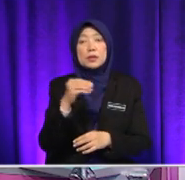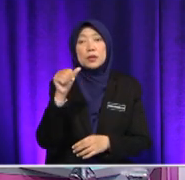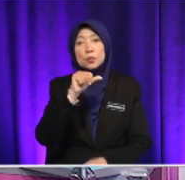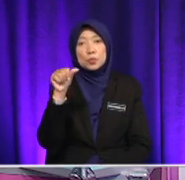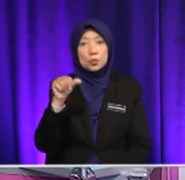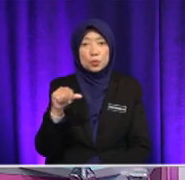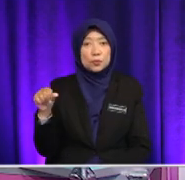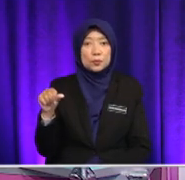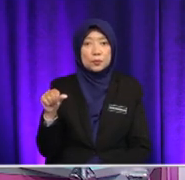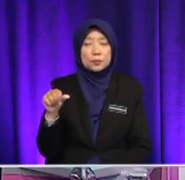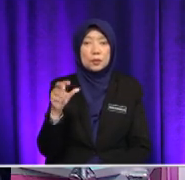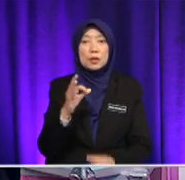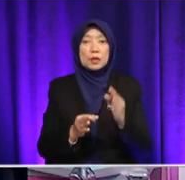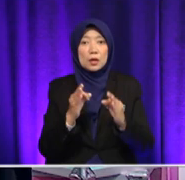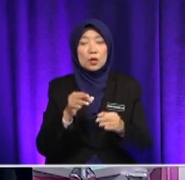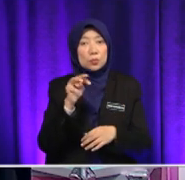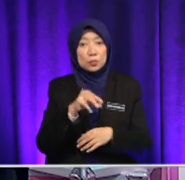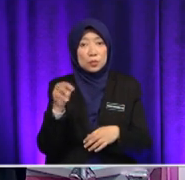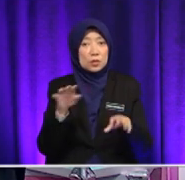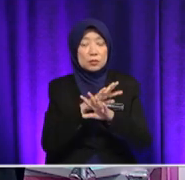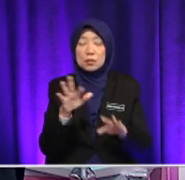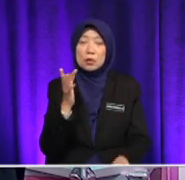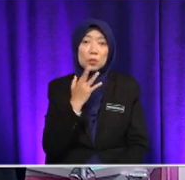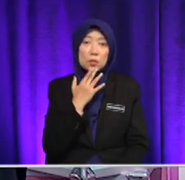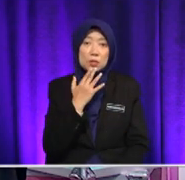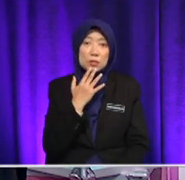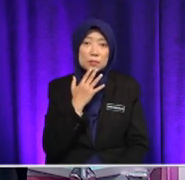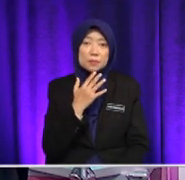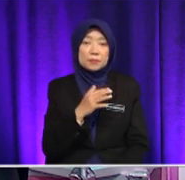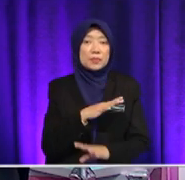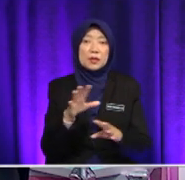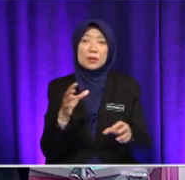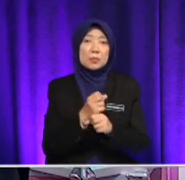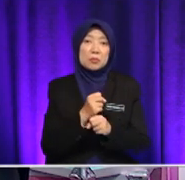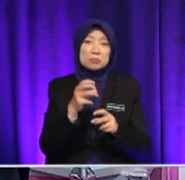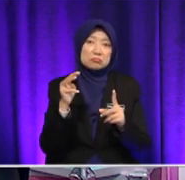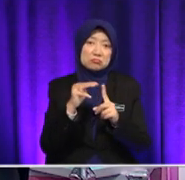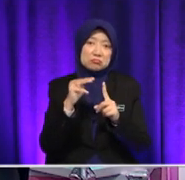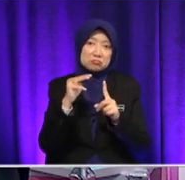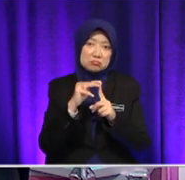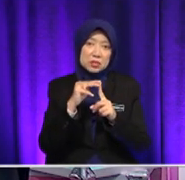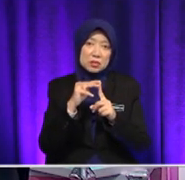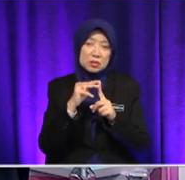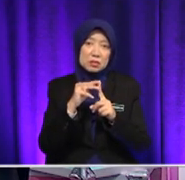kalau katakan murid takwane maka kita tidak boleh Bagi markas